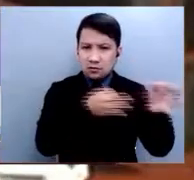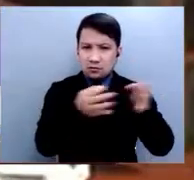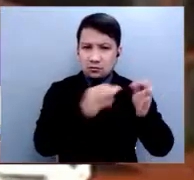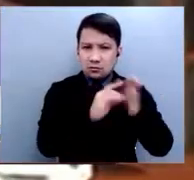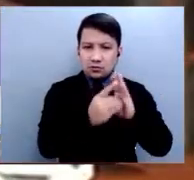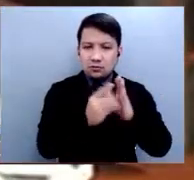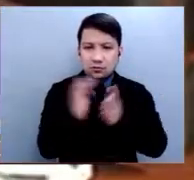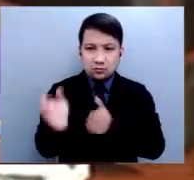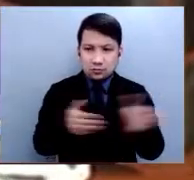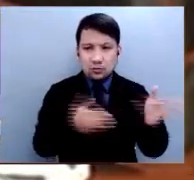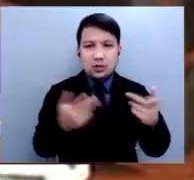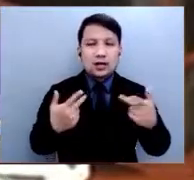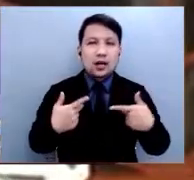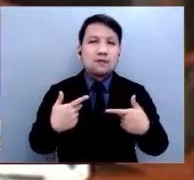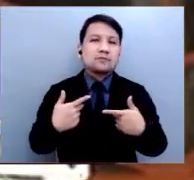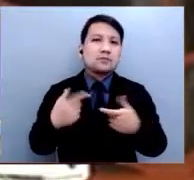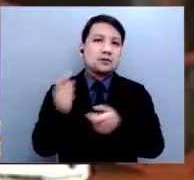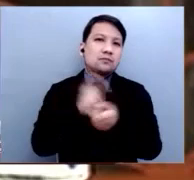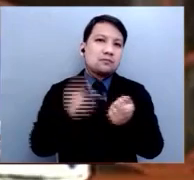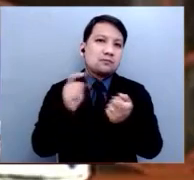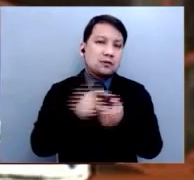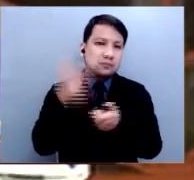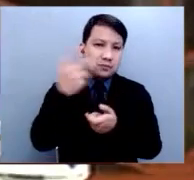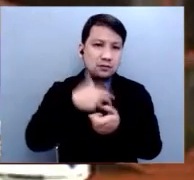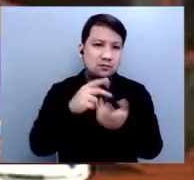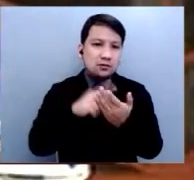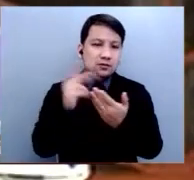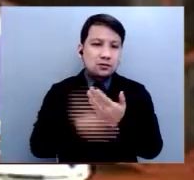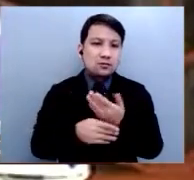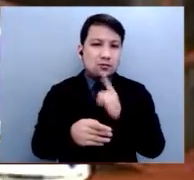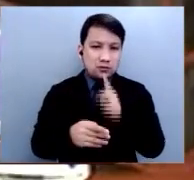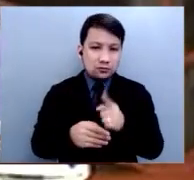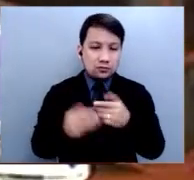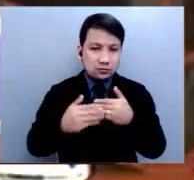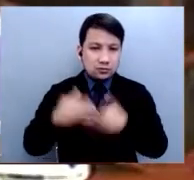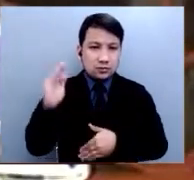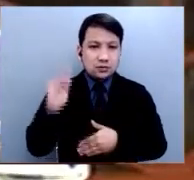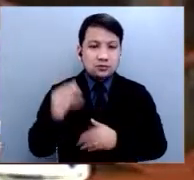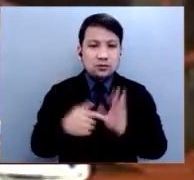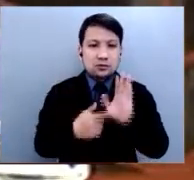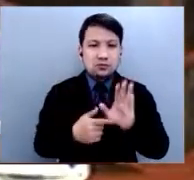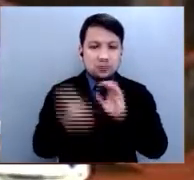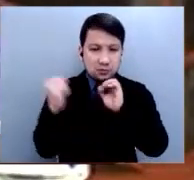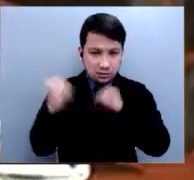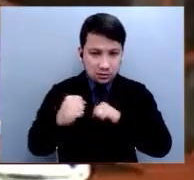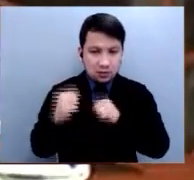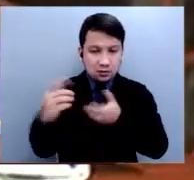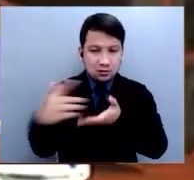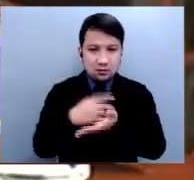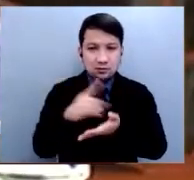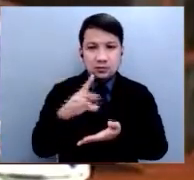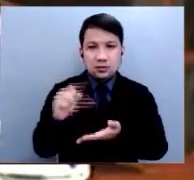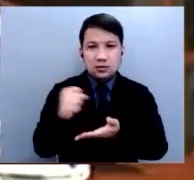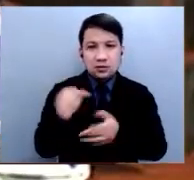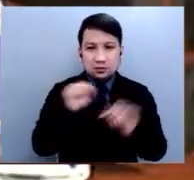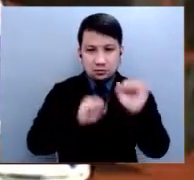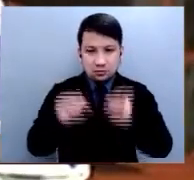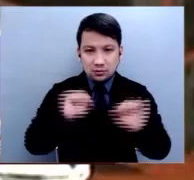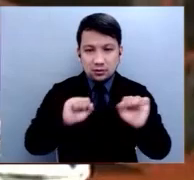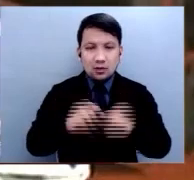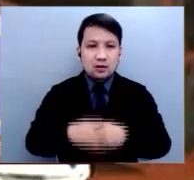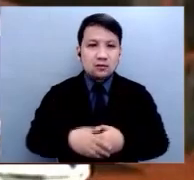this country. Na it's reality-based, it's data-driven, it's science-based, hindi